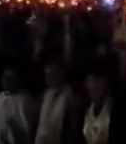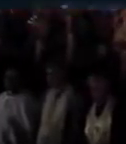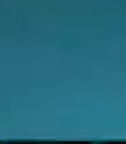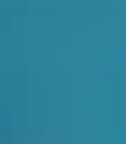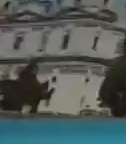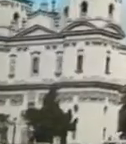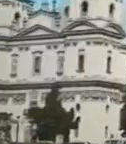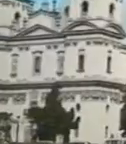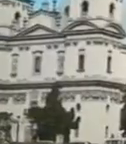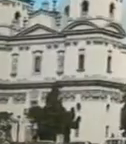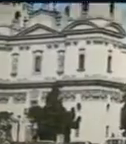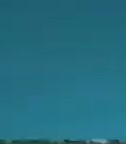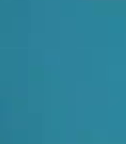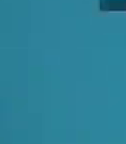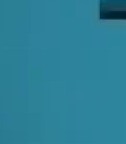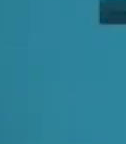Музика